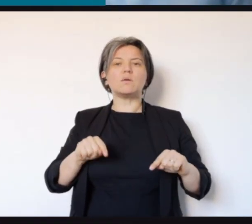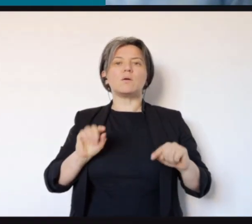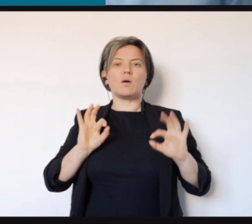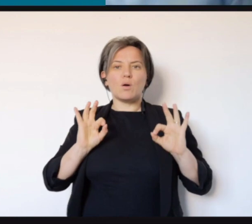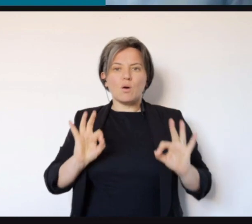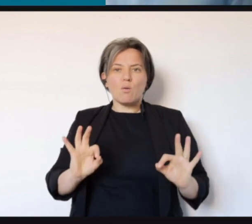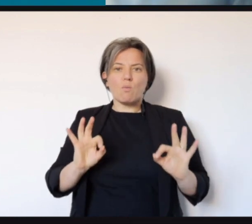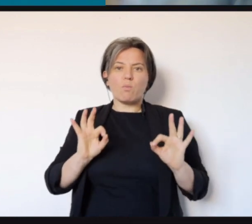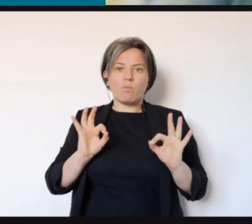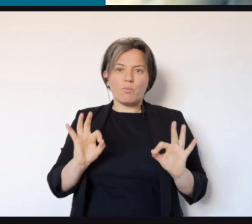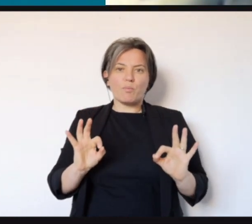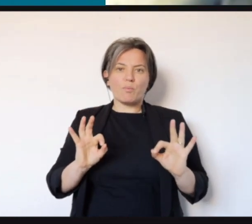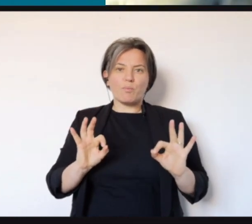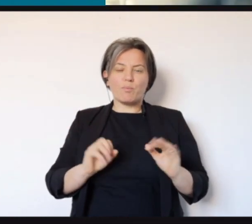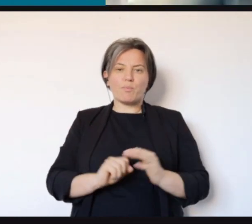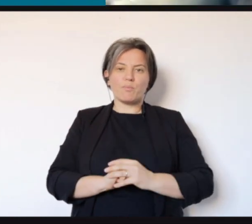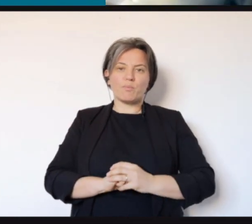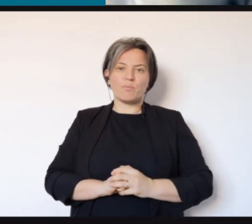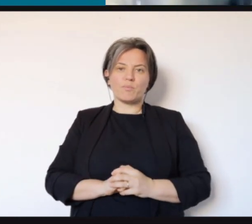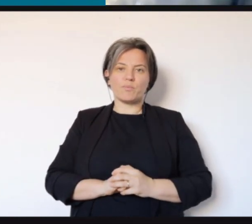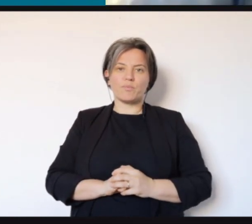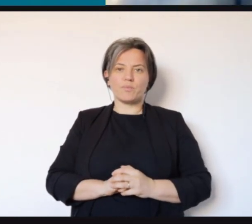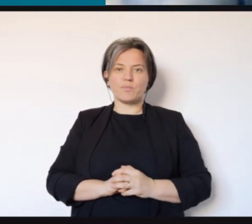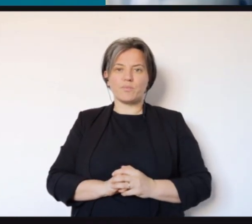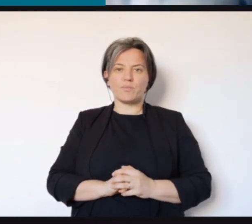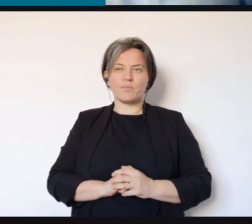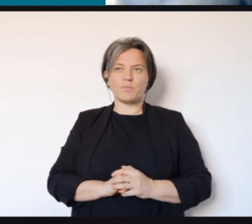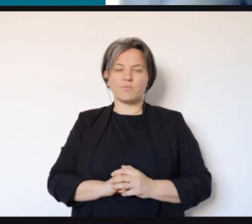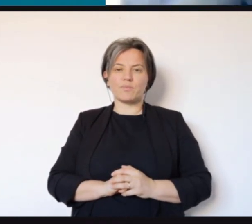segnano la nostra